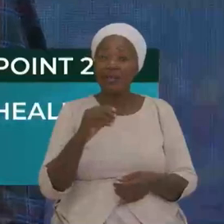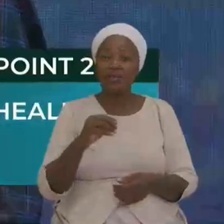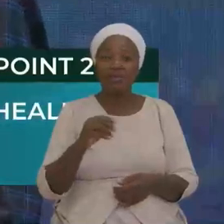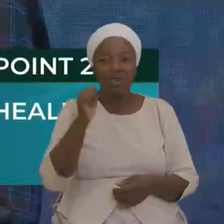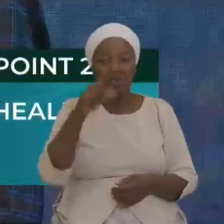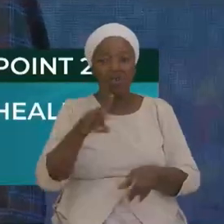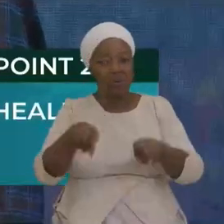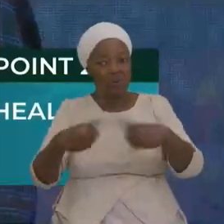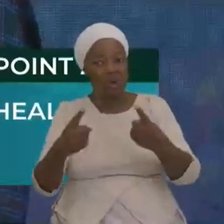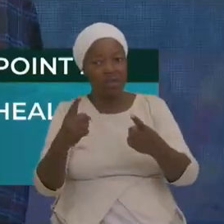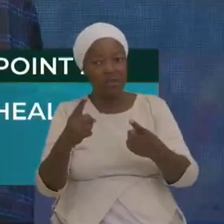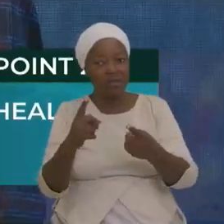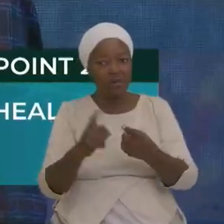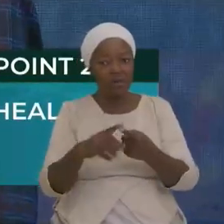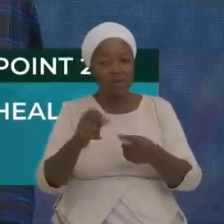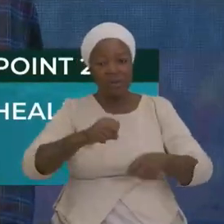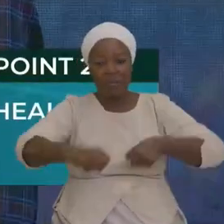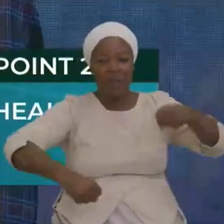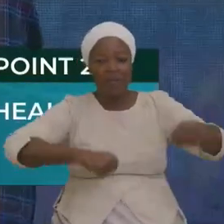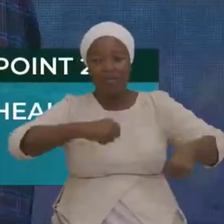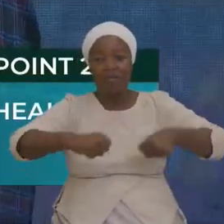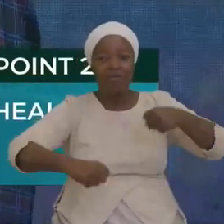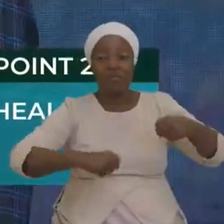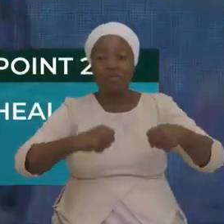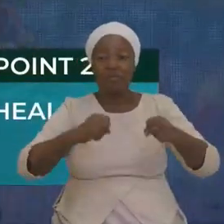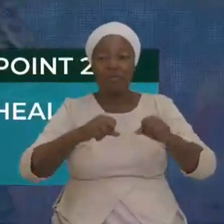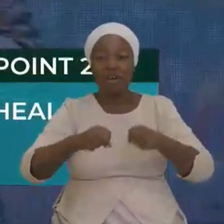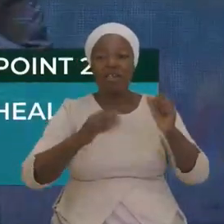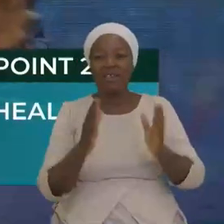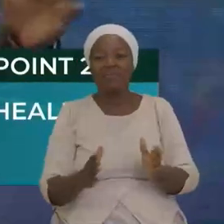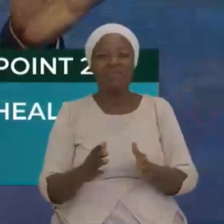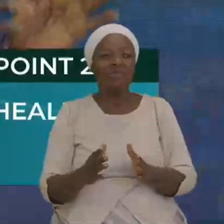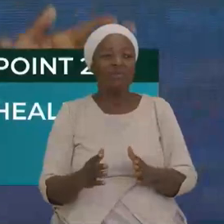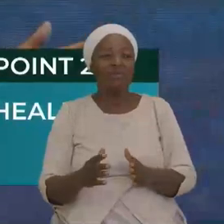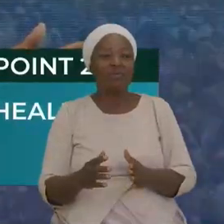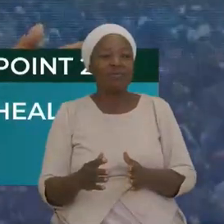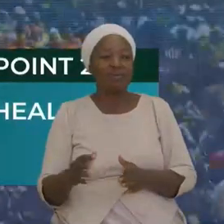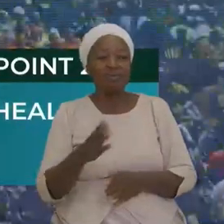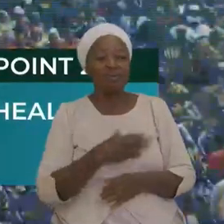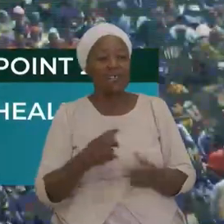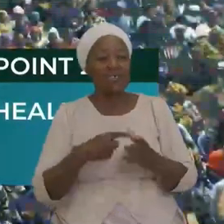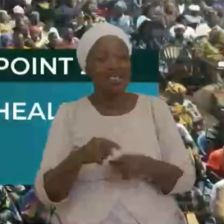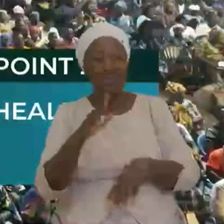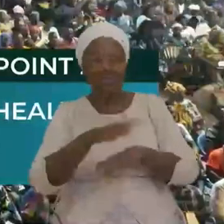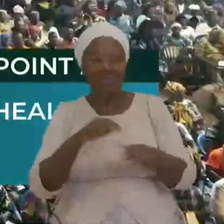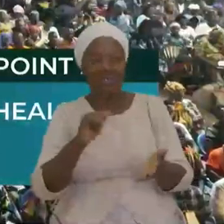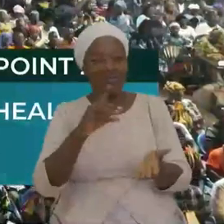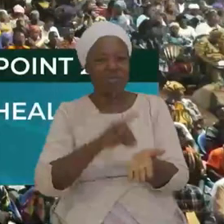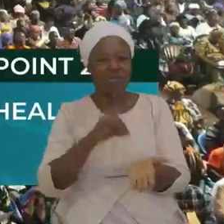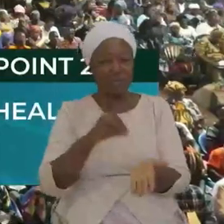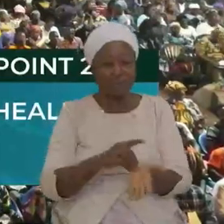Alors, elle est allée vers ceux-là qui roulent les vélos, qu'on appelle